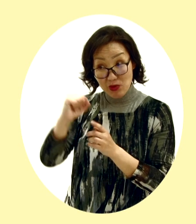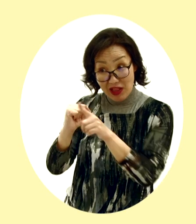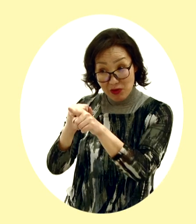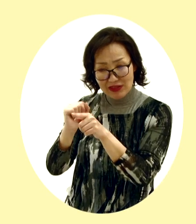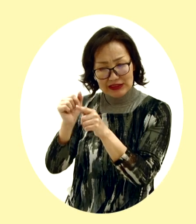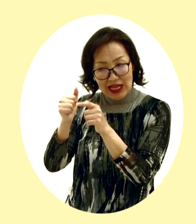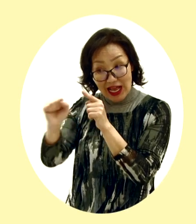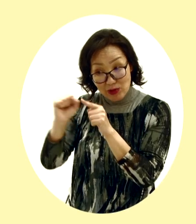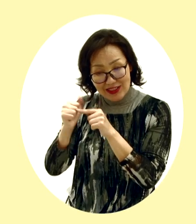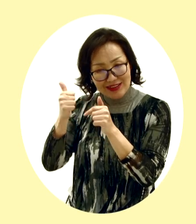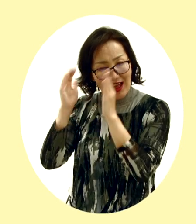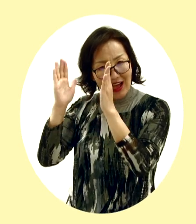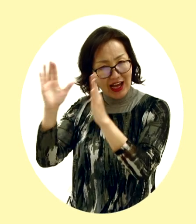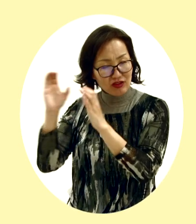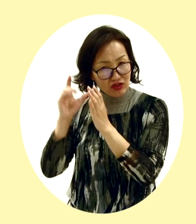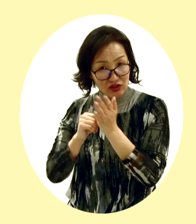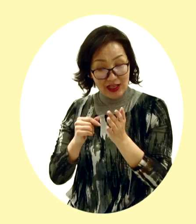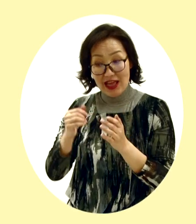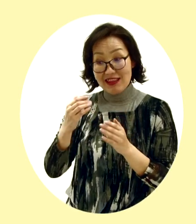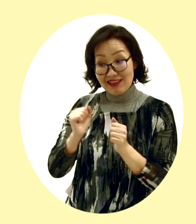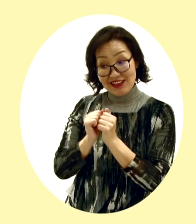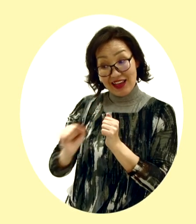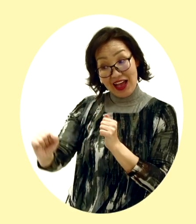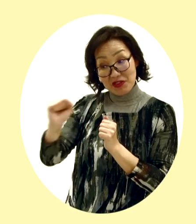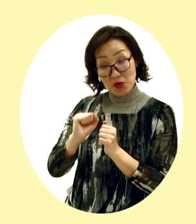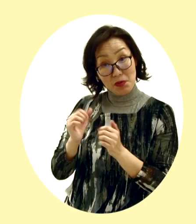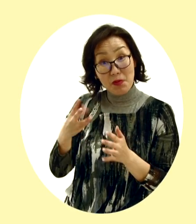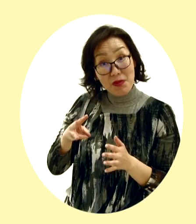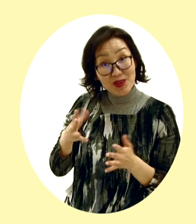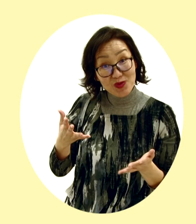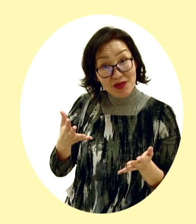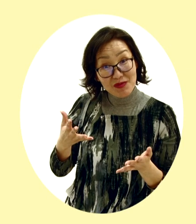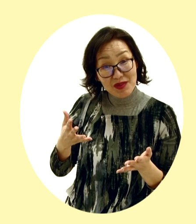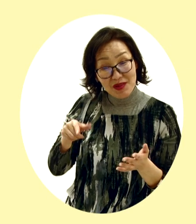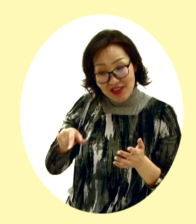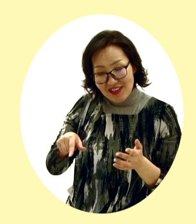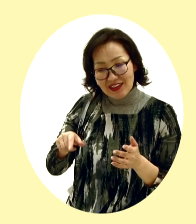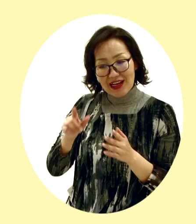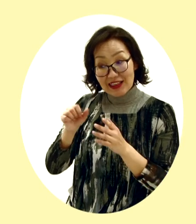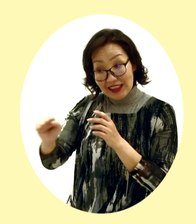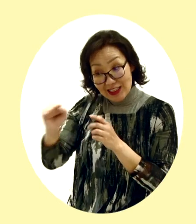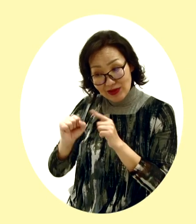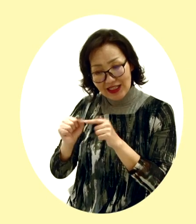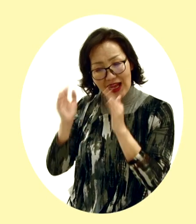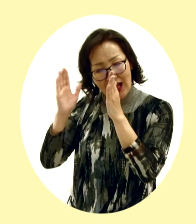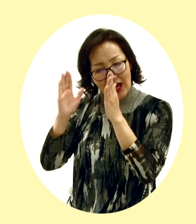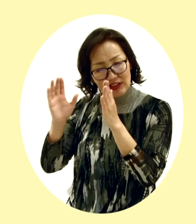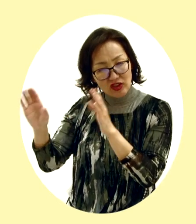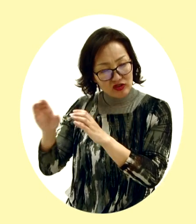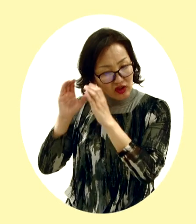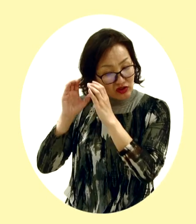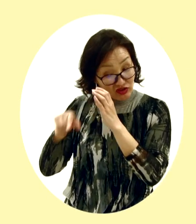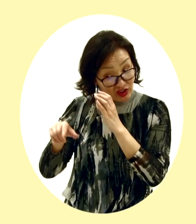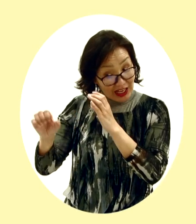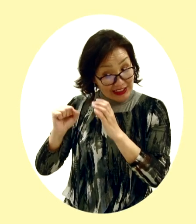сонсоно. Өөрөөр хэлбэл найзынхаа ихтгэлээс асуух асуулт байж магадгүй. Тийм учраас чи анхааралтай сонсчиж асуултаа бэлтнэ гэсэн